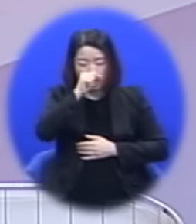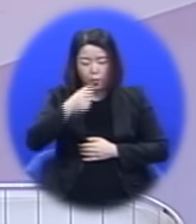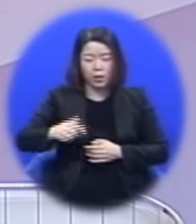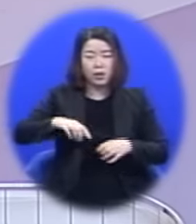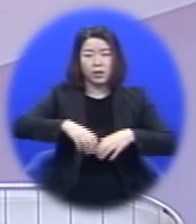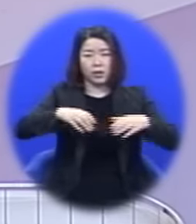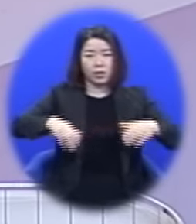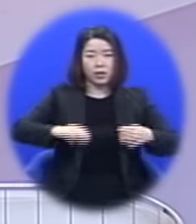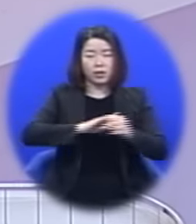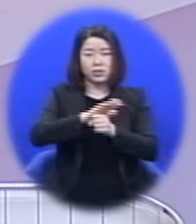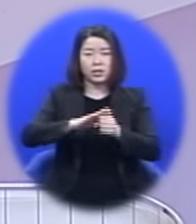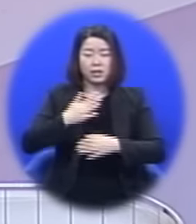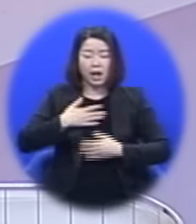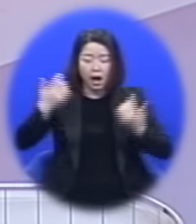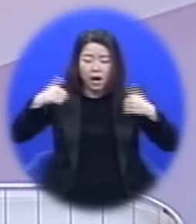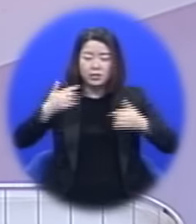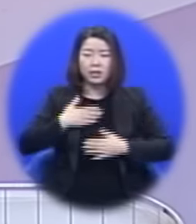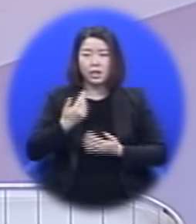나를 따르는구나.